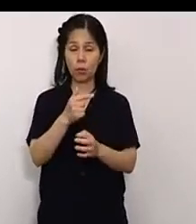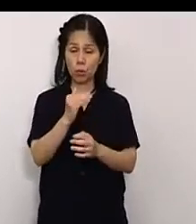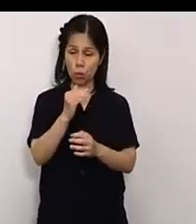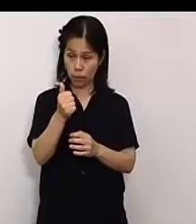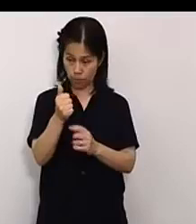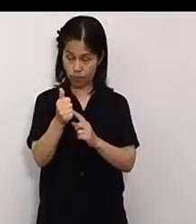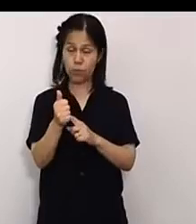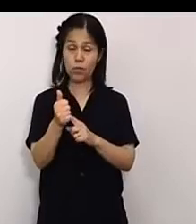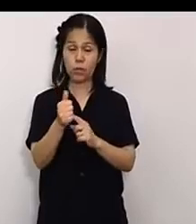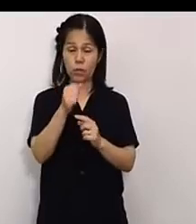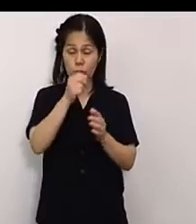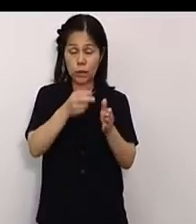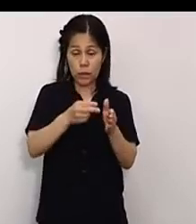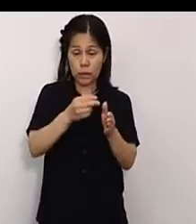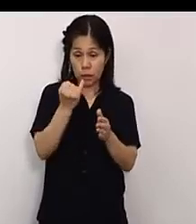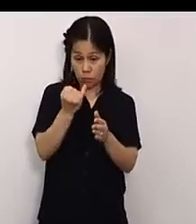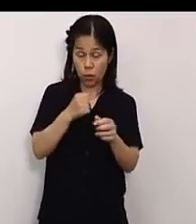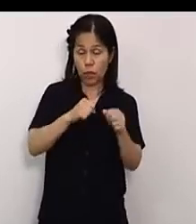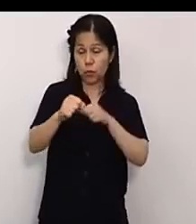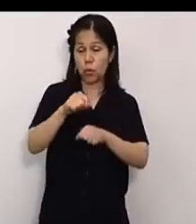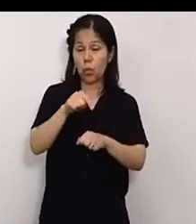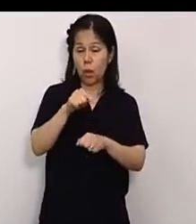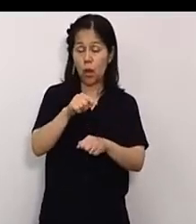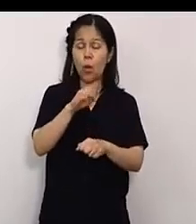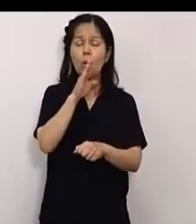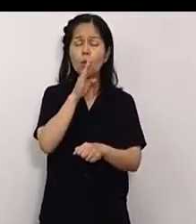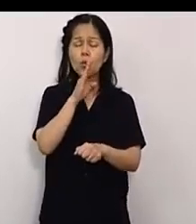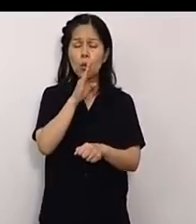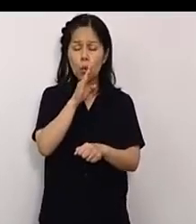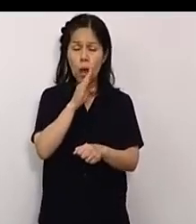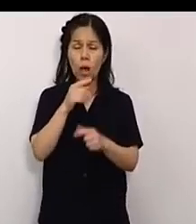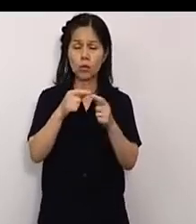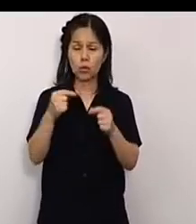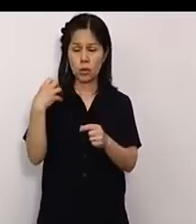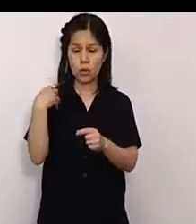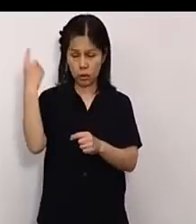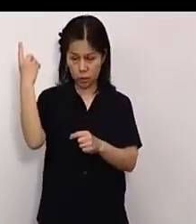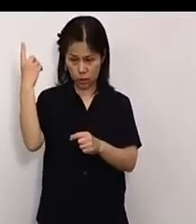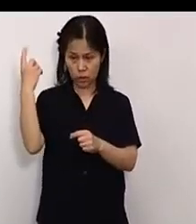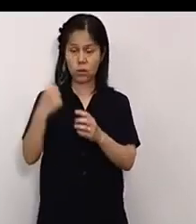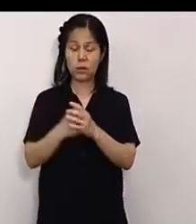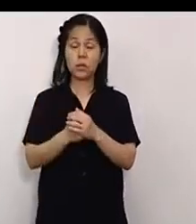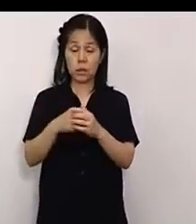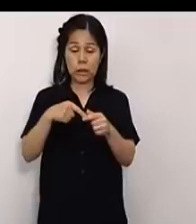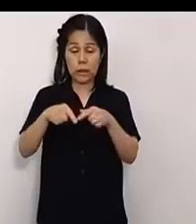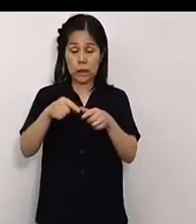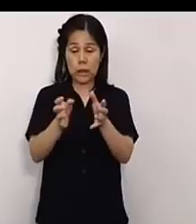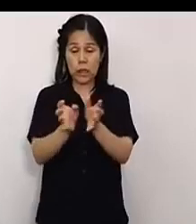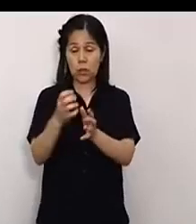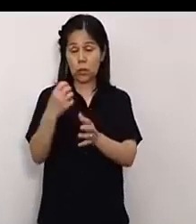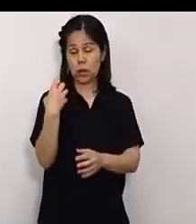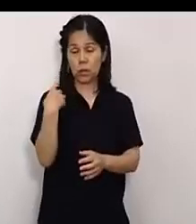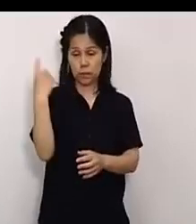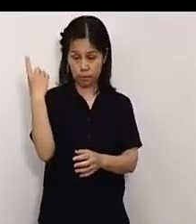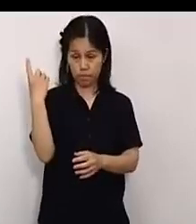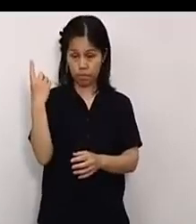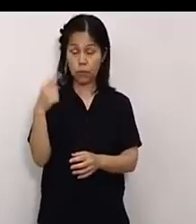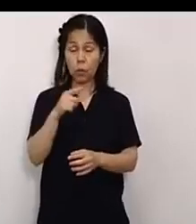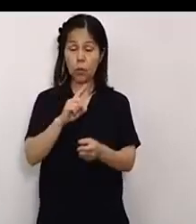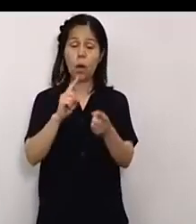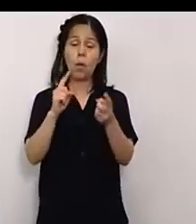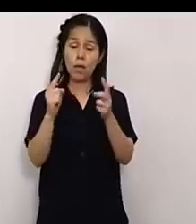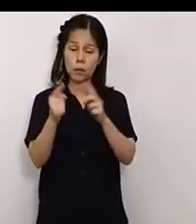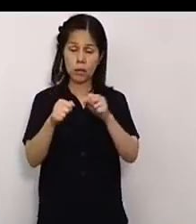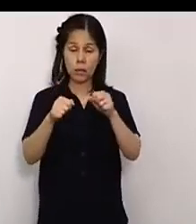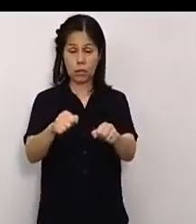か吉崎さんがやられていることも、本来は国の政治や自治体がやらなきゃいけないことを代わって